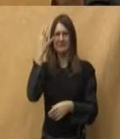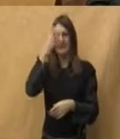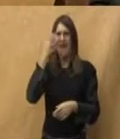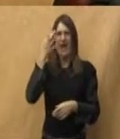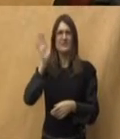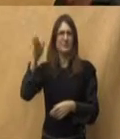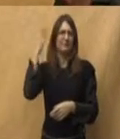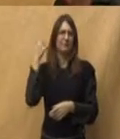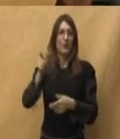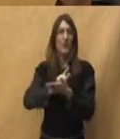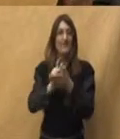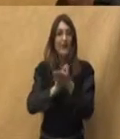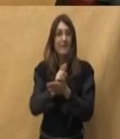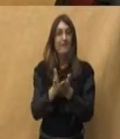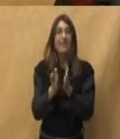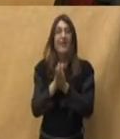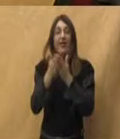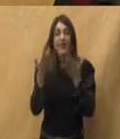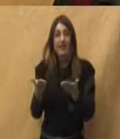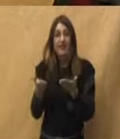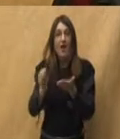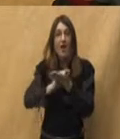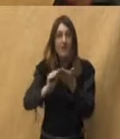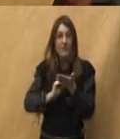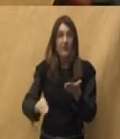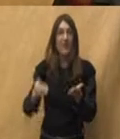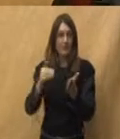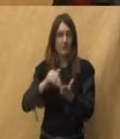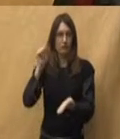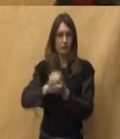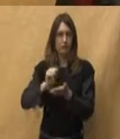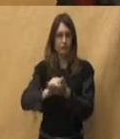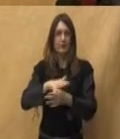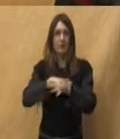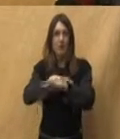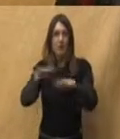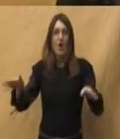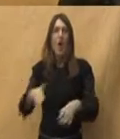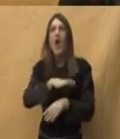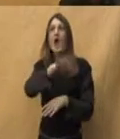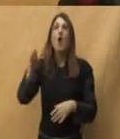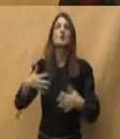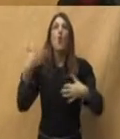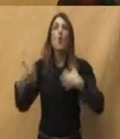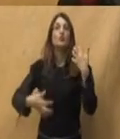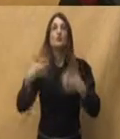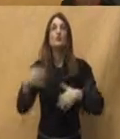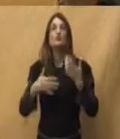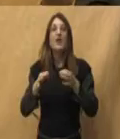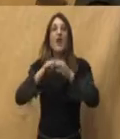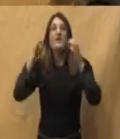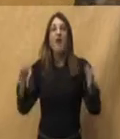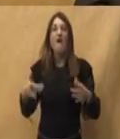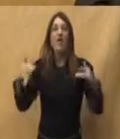vrijeme. Knjiga koju treba objaviti, ona uzbuđuje javno. Znači, moraš jako paziti šta kažeš, radi